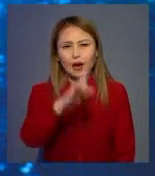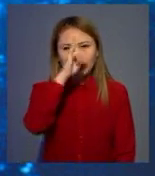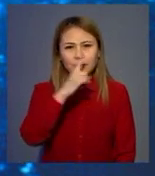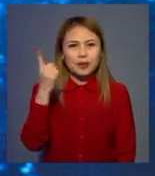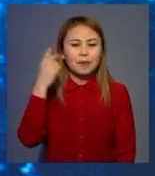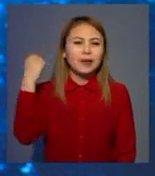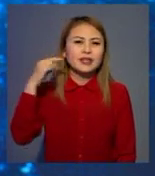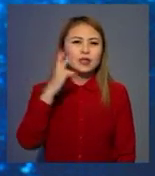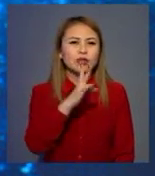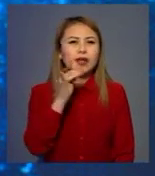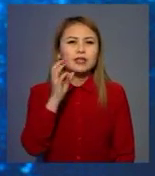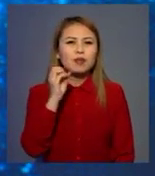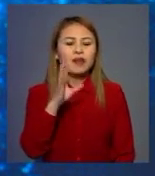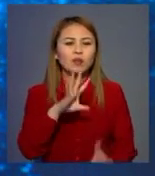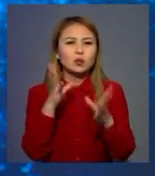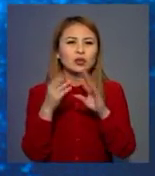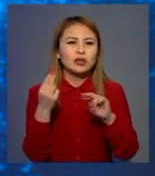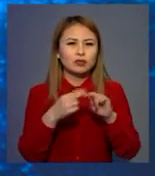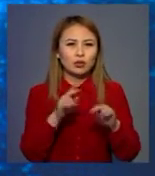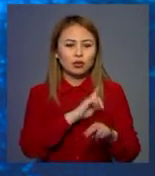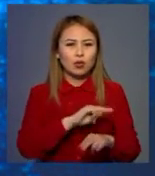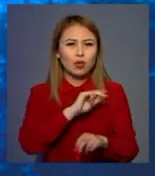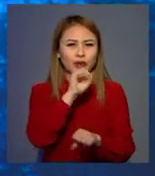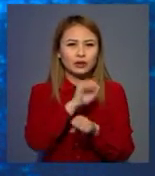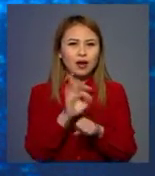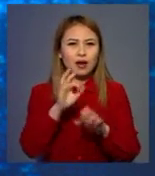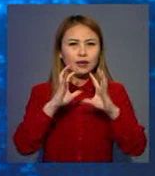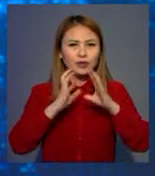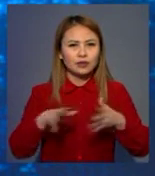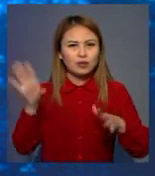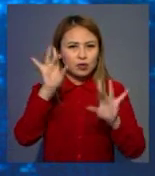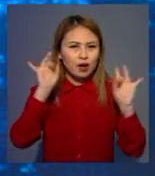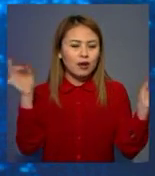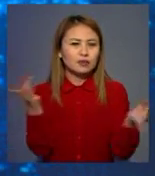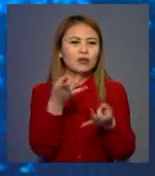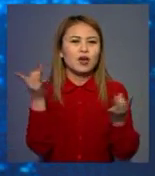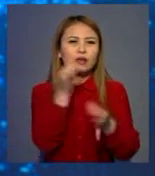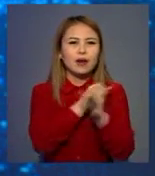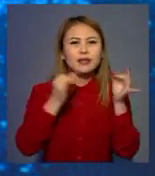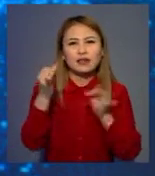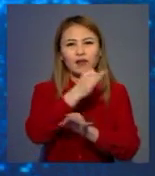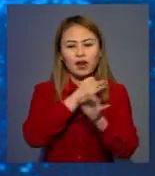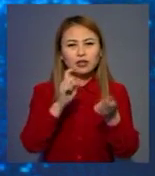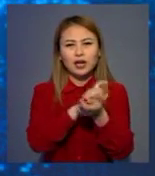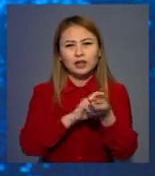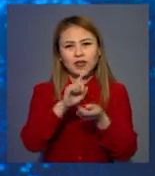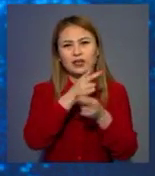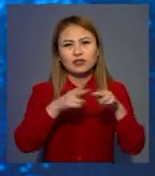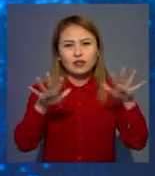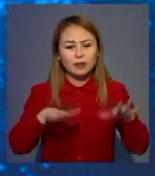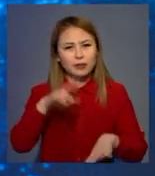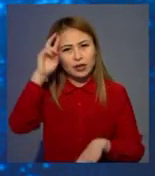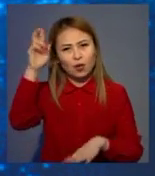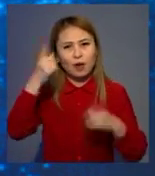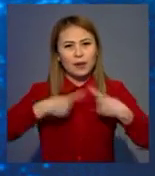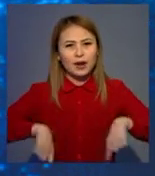Қазақстанның тұңғыш президенті Нұрсұлтан Назарбаевтың өз өкілеттігін тоқтату жөніндегі шешімі әлемде қызу талқыланып жатыр. Халықаралық саясаткерлер, мемлекет